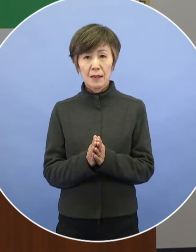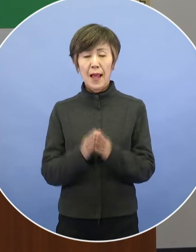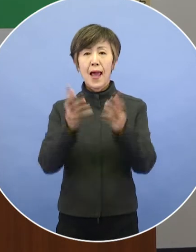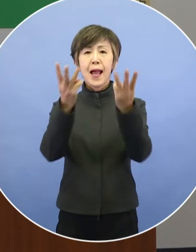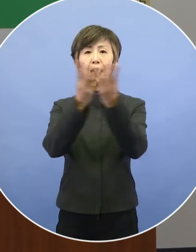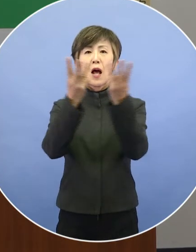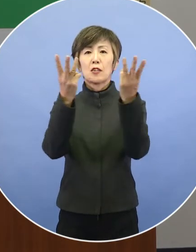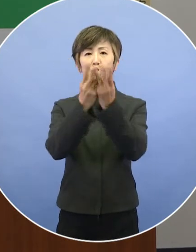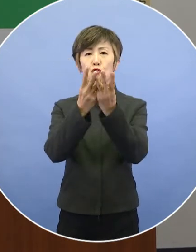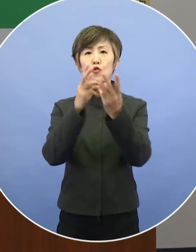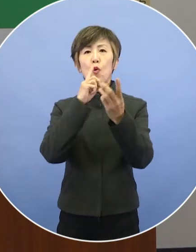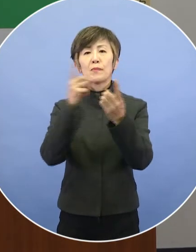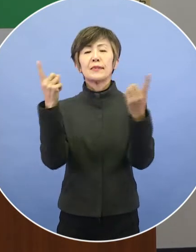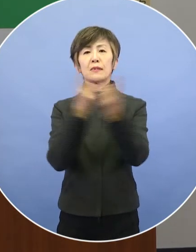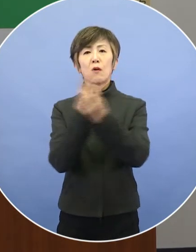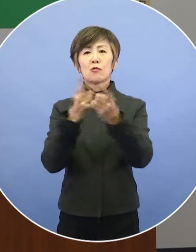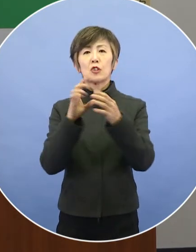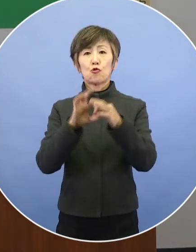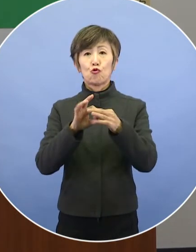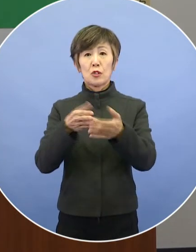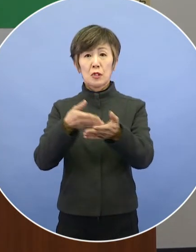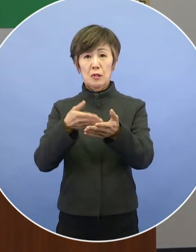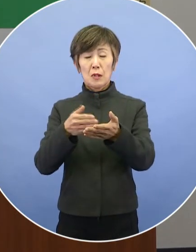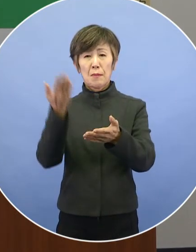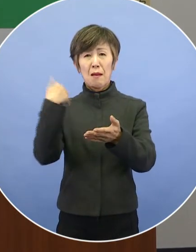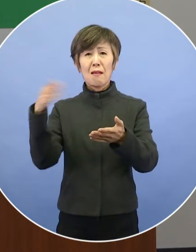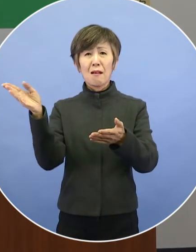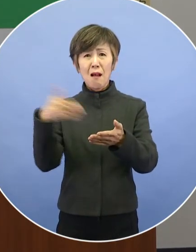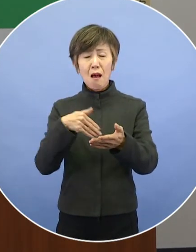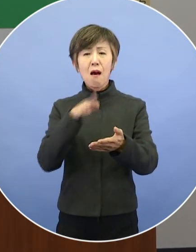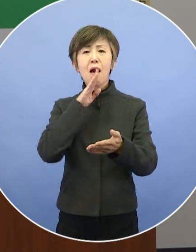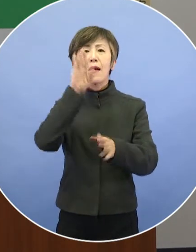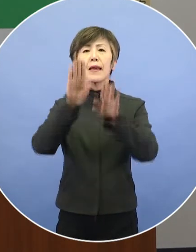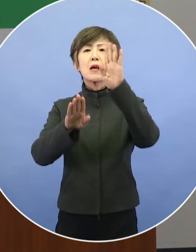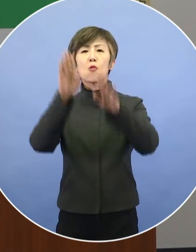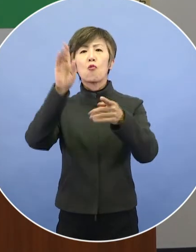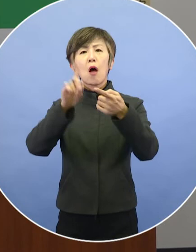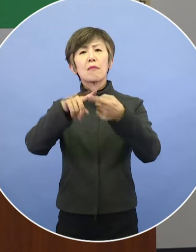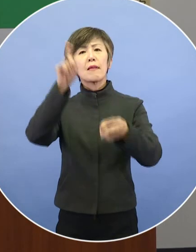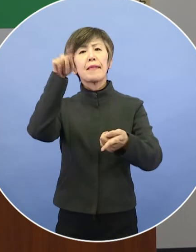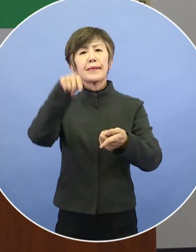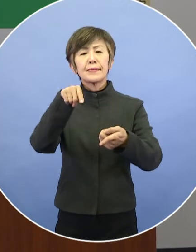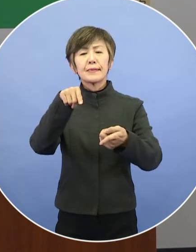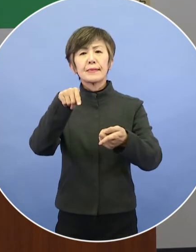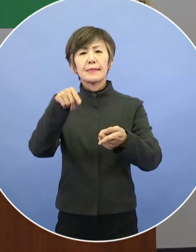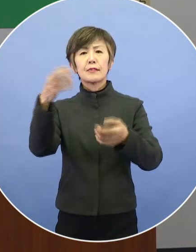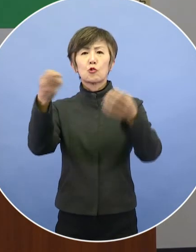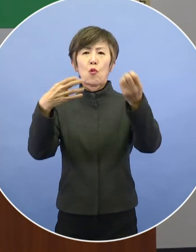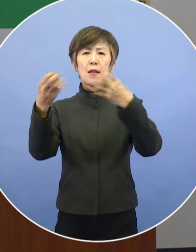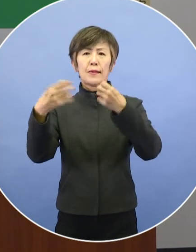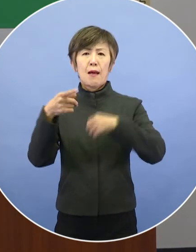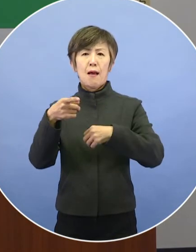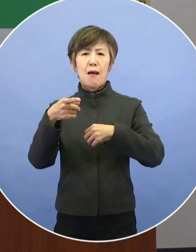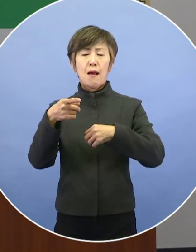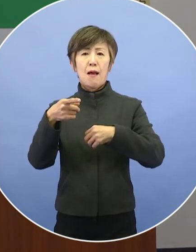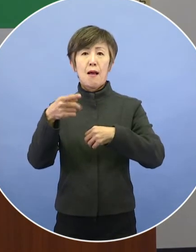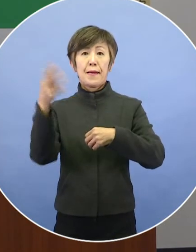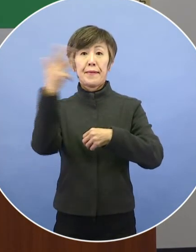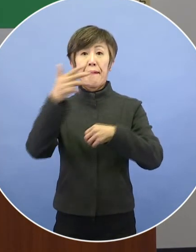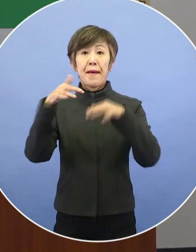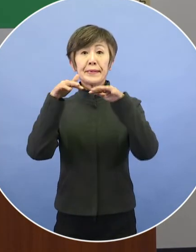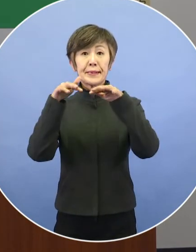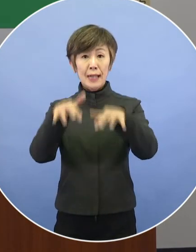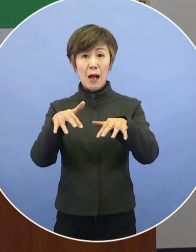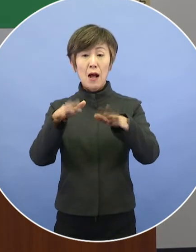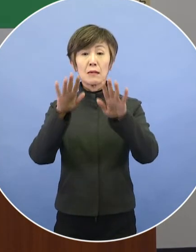て評価指標の見直しについて申し上げますまあ以前からですね皆様方から現行に合っていないということでございます